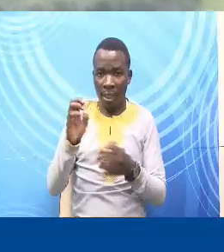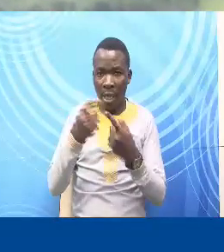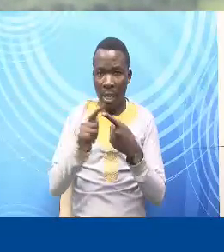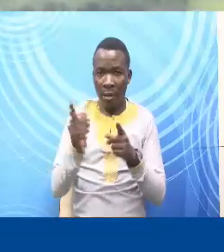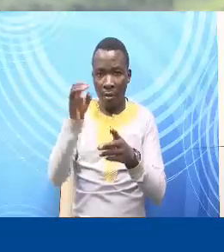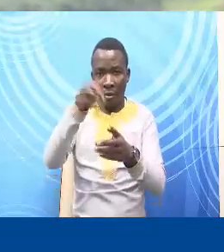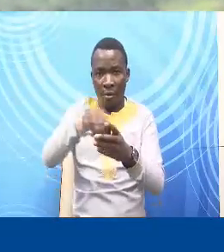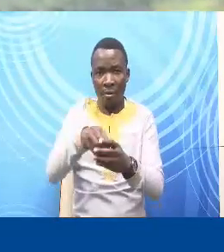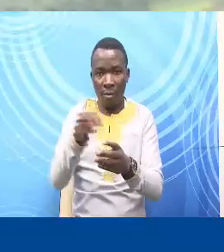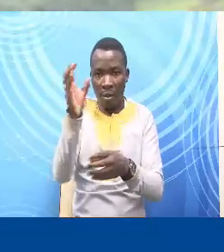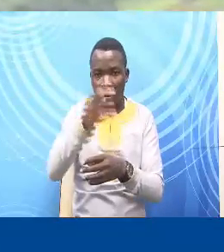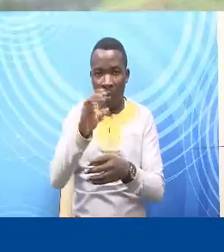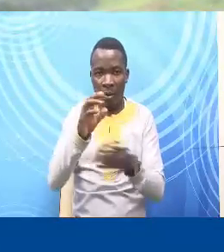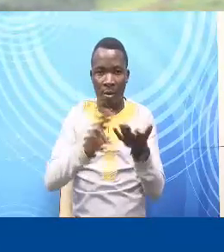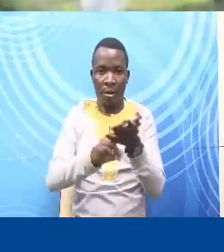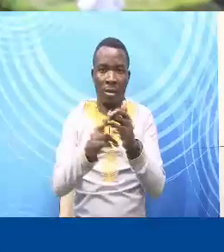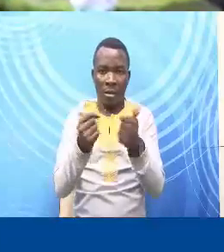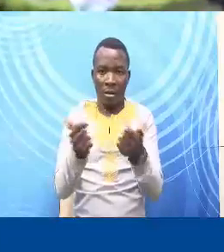gukoresha inyongeramusaruro.